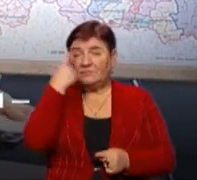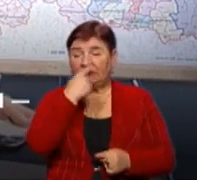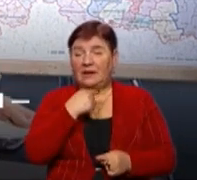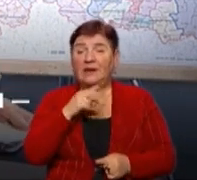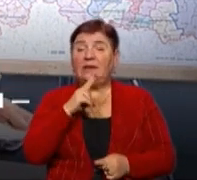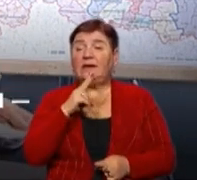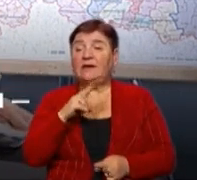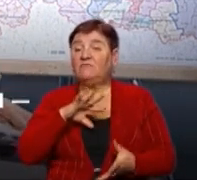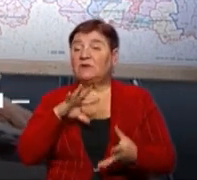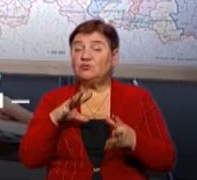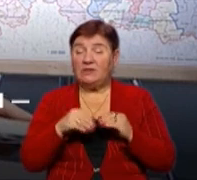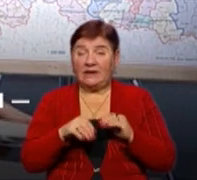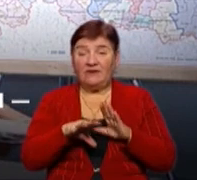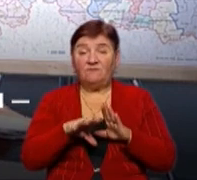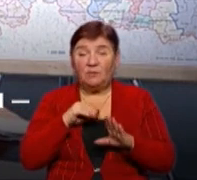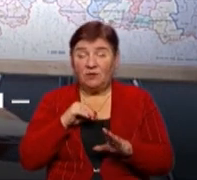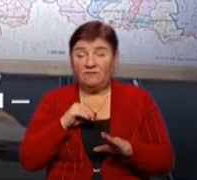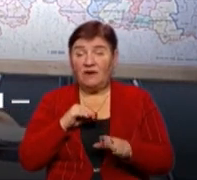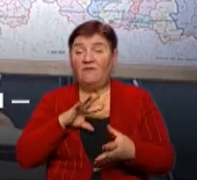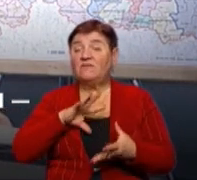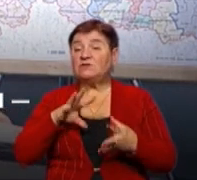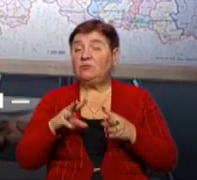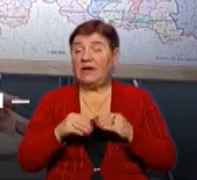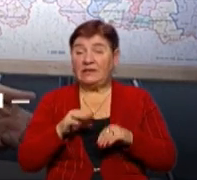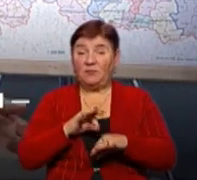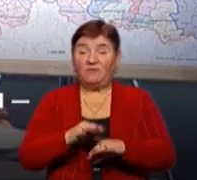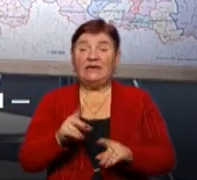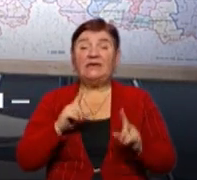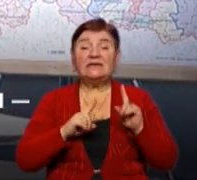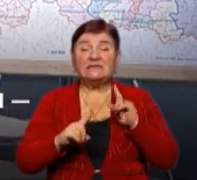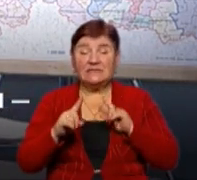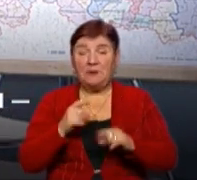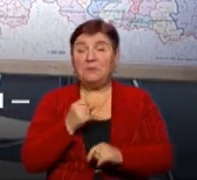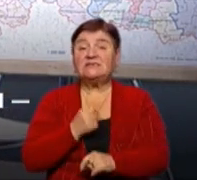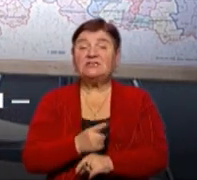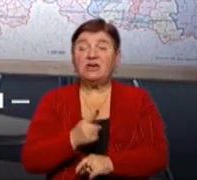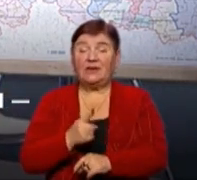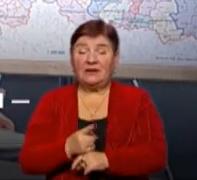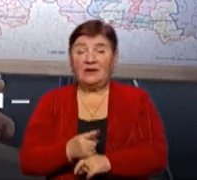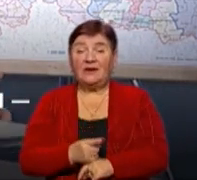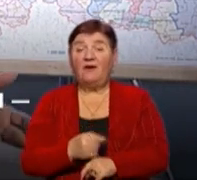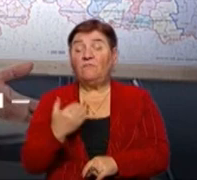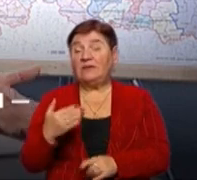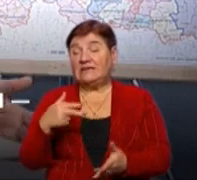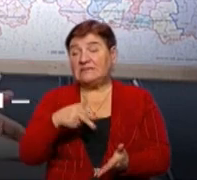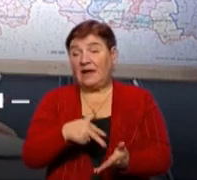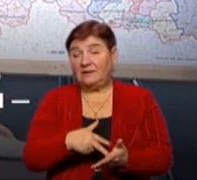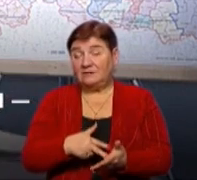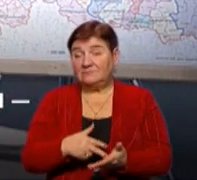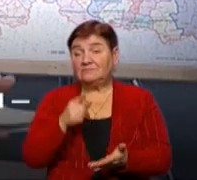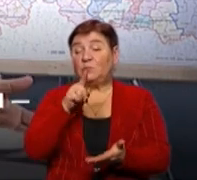які стали в результаті виборів, в результаті проведення сесій, бо старост призначали на сесіях, вони стали,